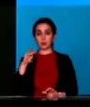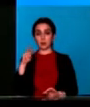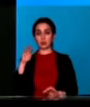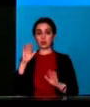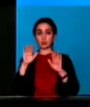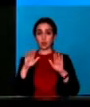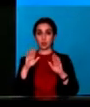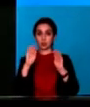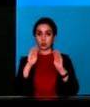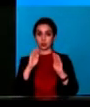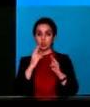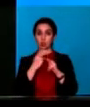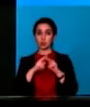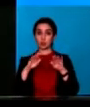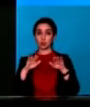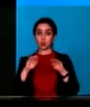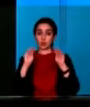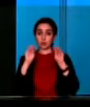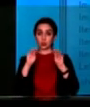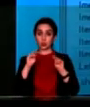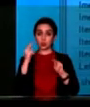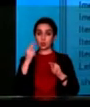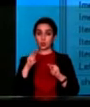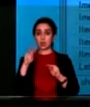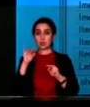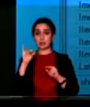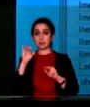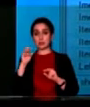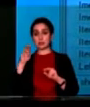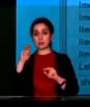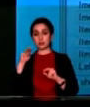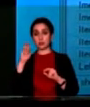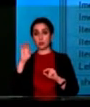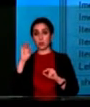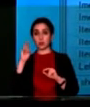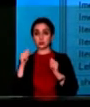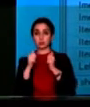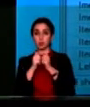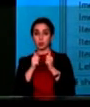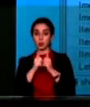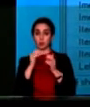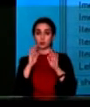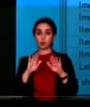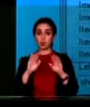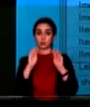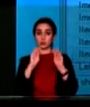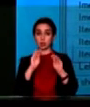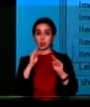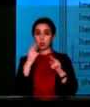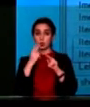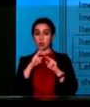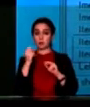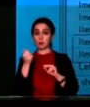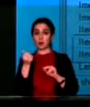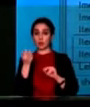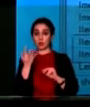Combo box obyektining joylashuvi list box obyekti bilan yonma-yon joylashgan bo'ladi. Demak, combo box obyektining bir